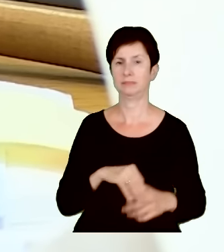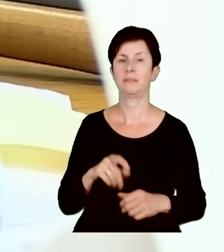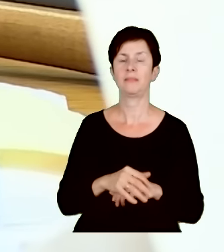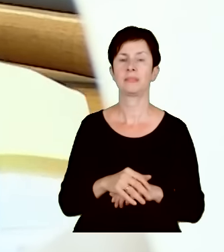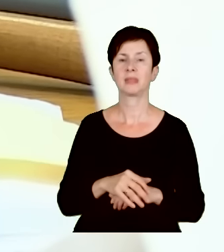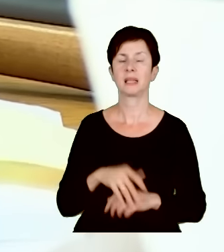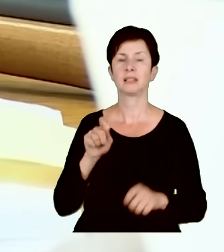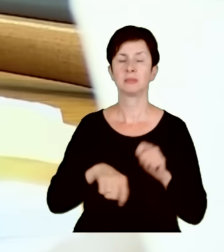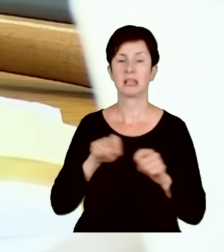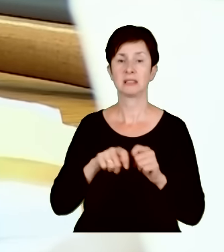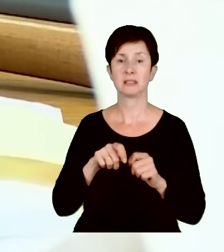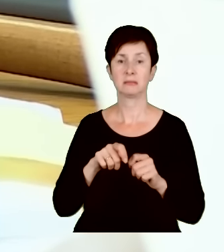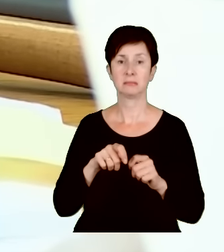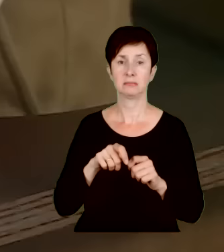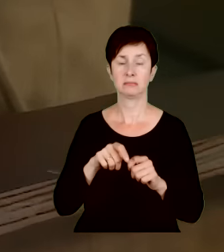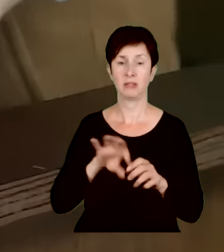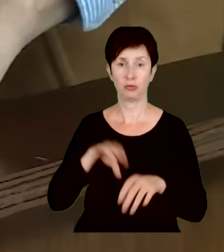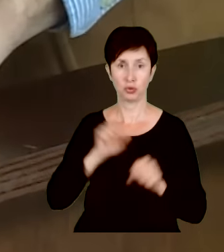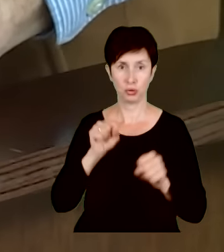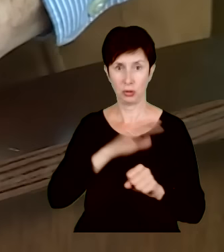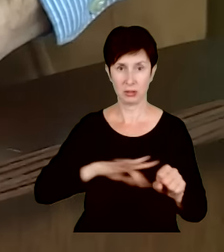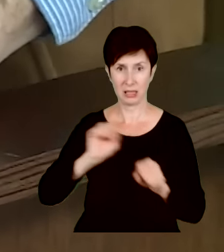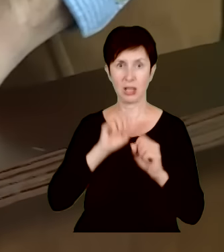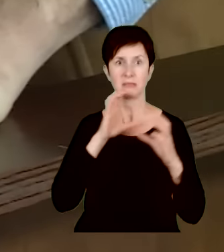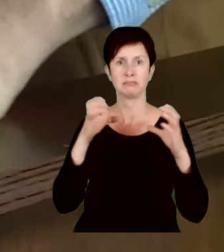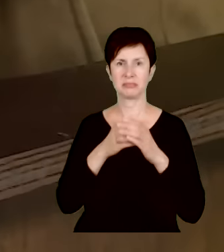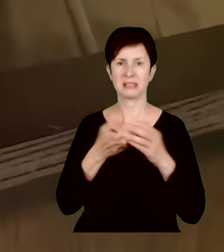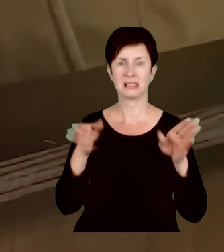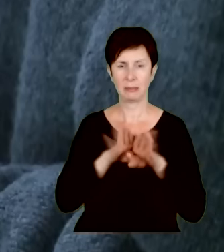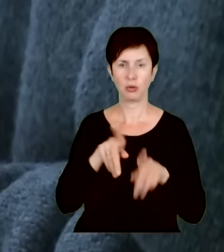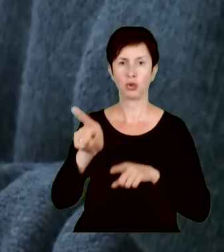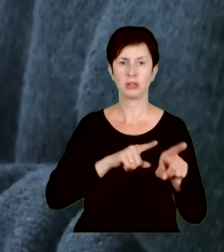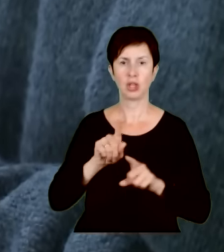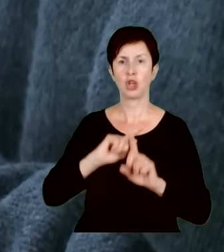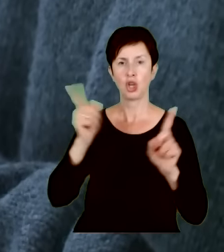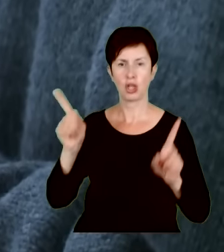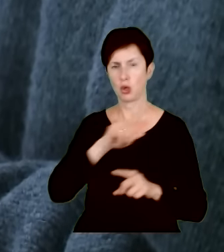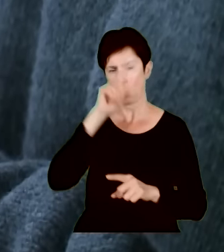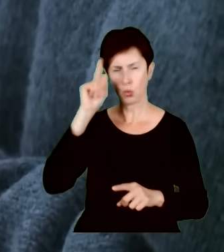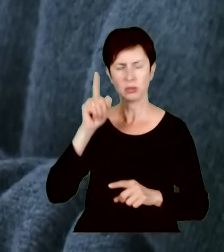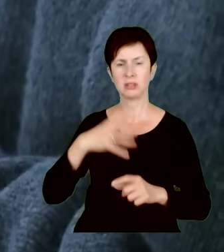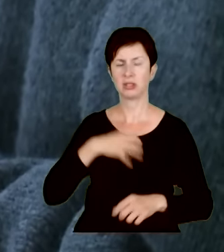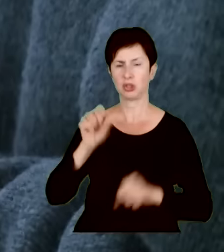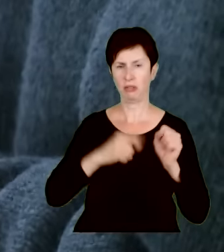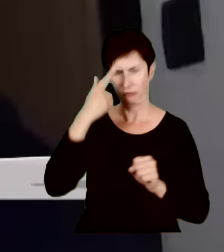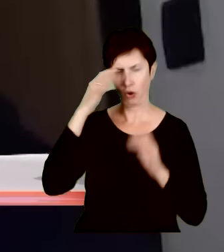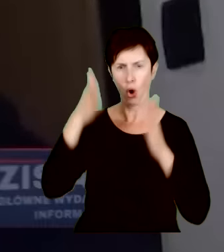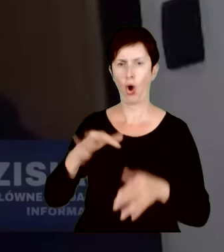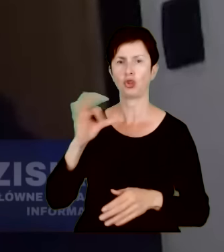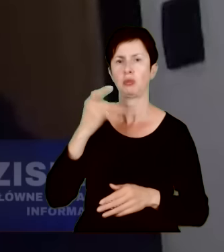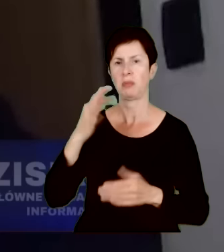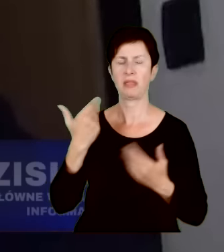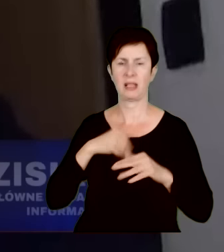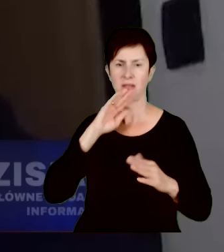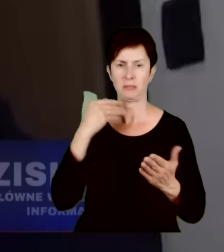rzeczywiści istnieje że sprawie Tomasza wiedzieli inni sędziowie i ukrywali t wiedzę przed organami ścigania system